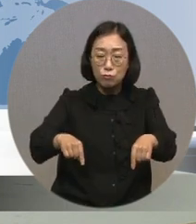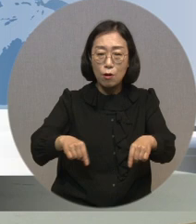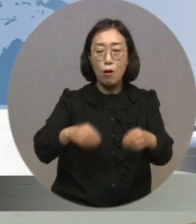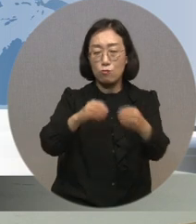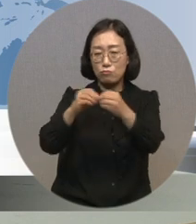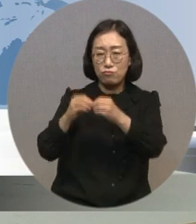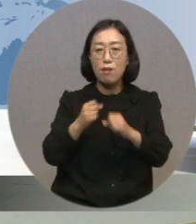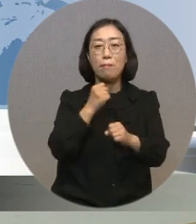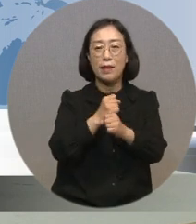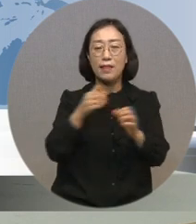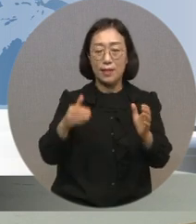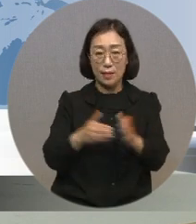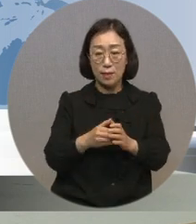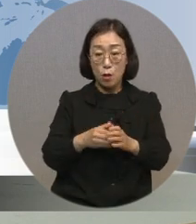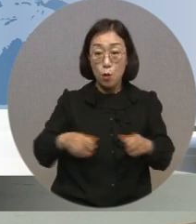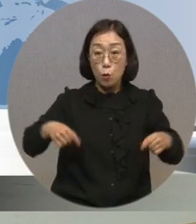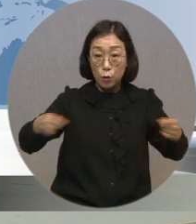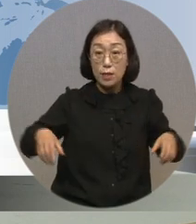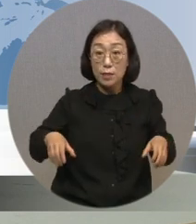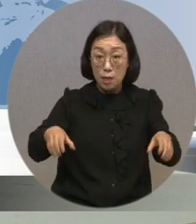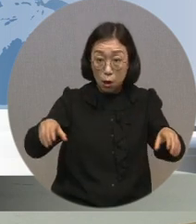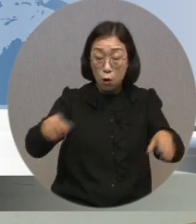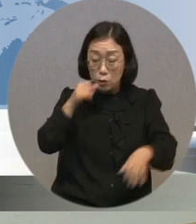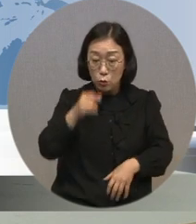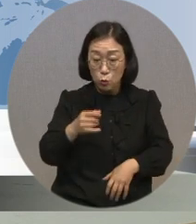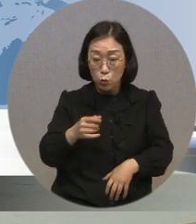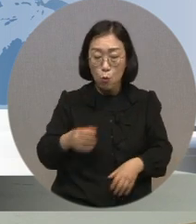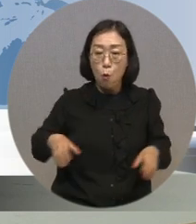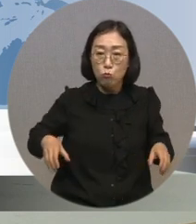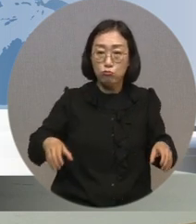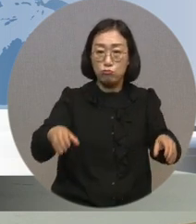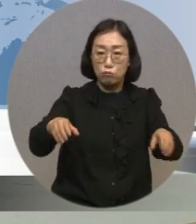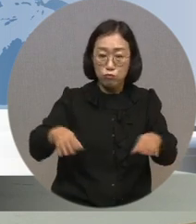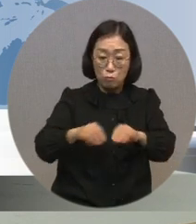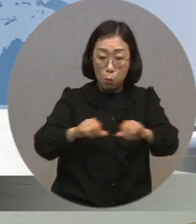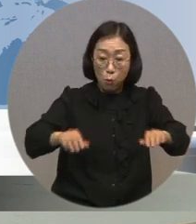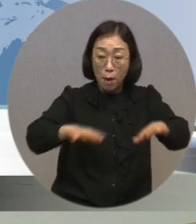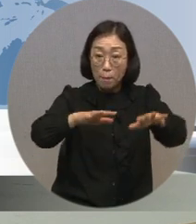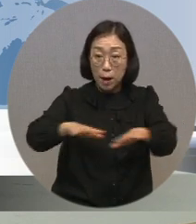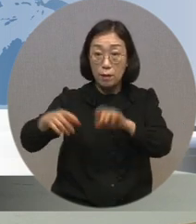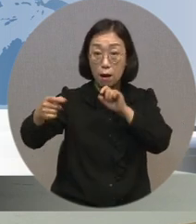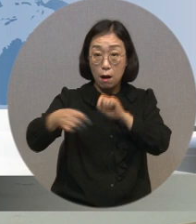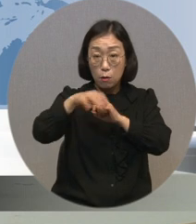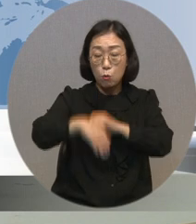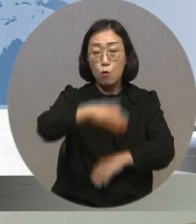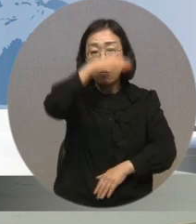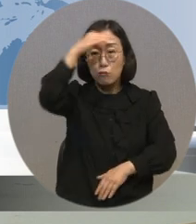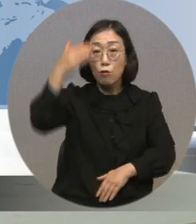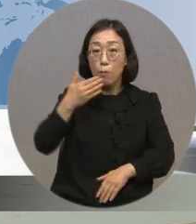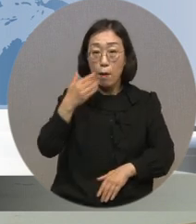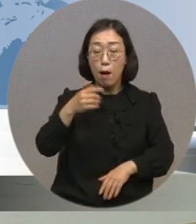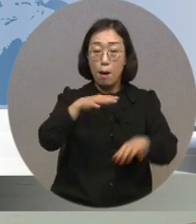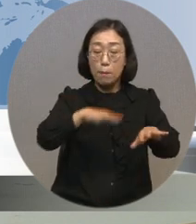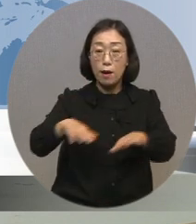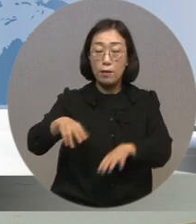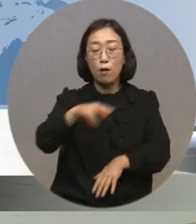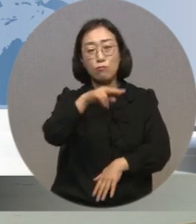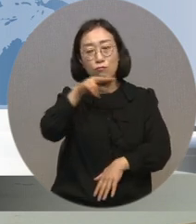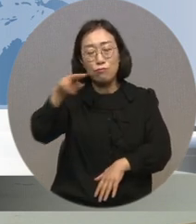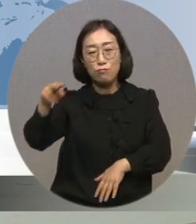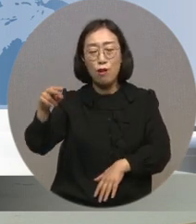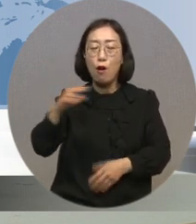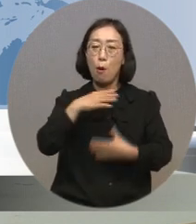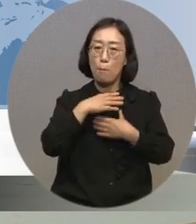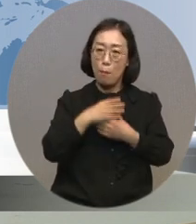곳입니다. 휠체어를 타고도 모래사장 위를 불편함 없이 이동할 수 있고, 시원한 바닷바람 맞으며 마음 편히